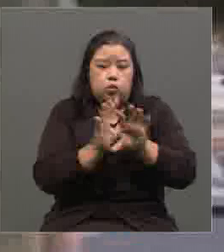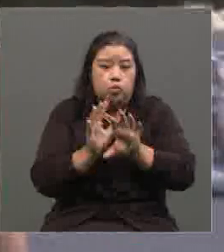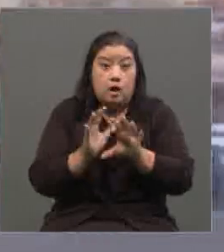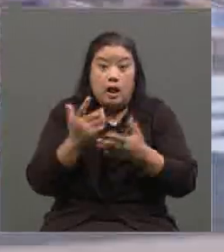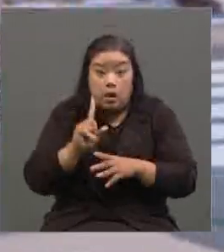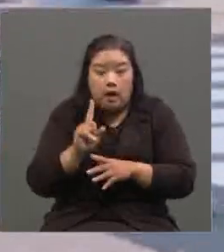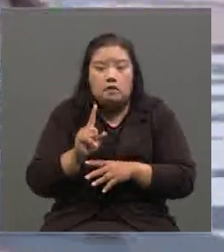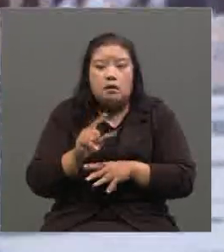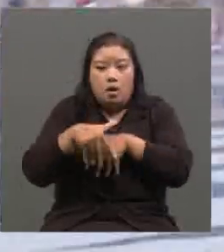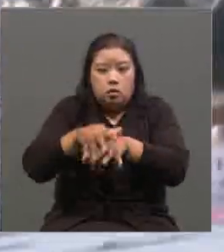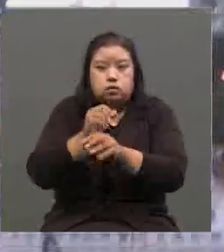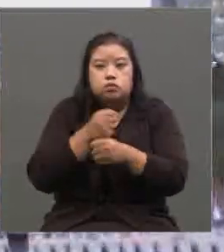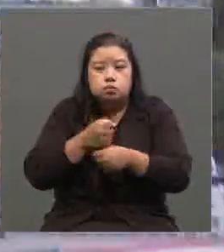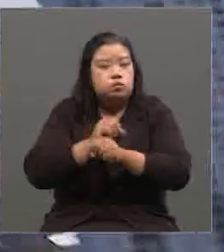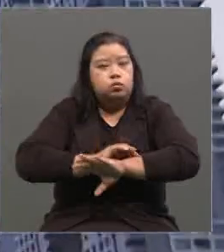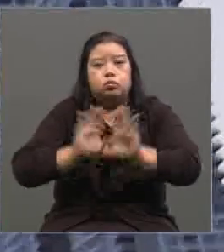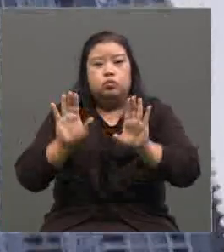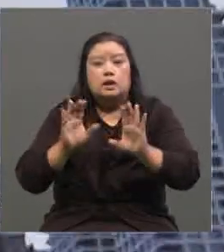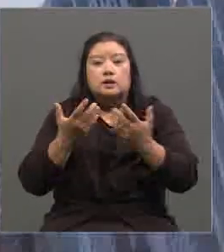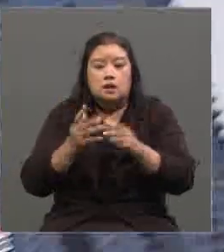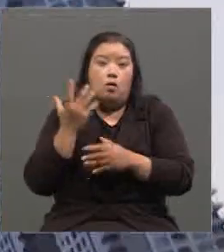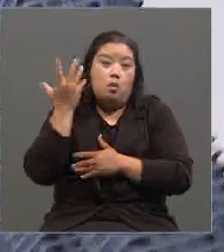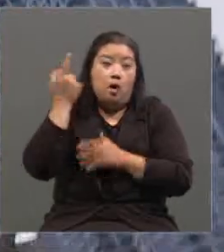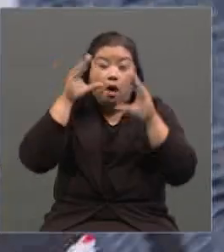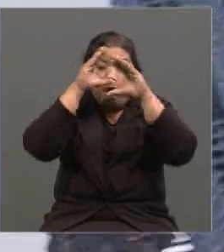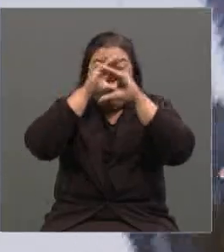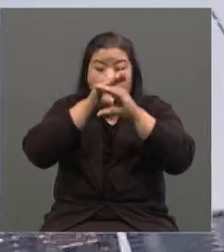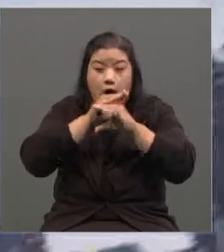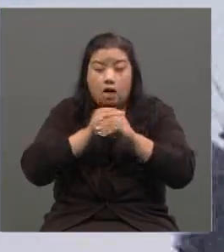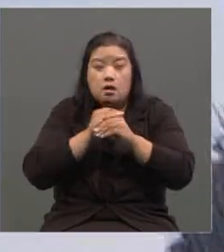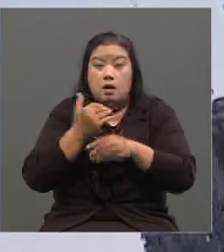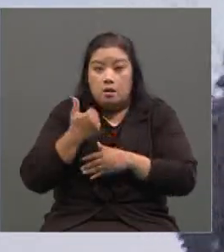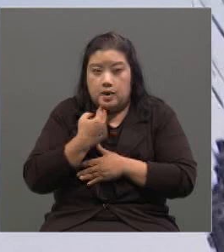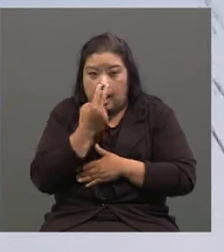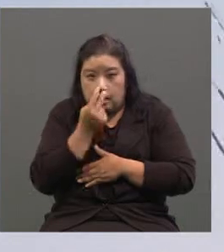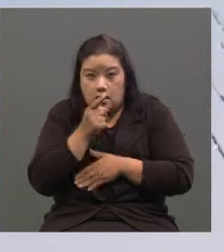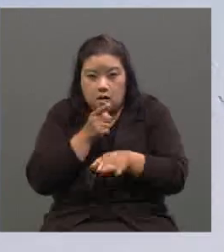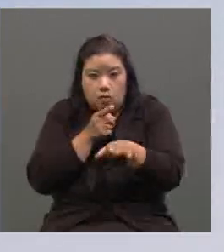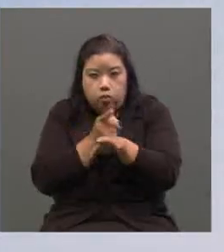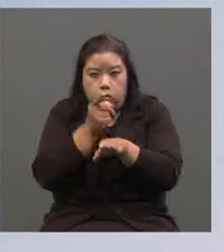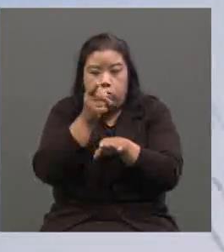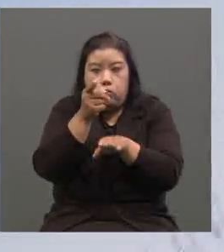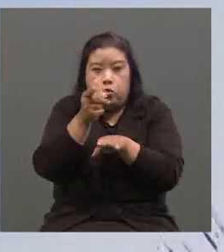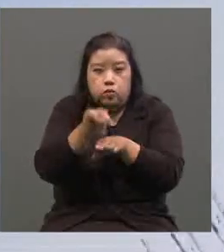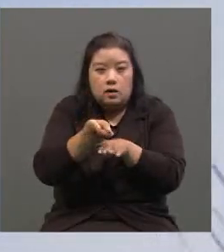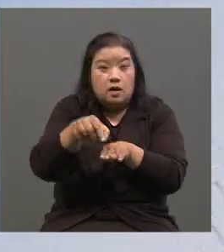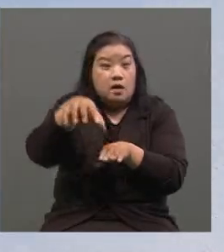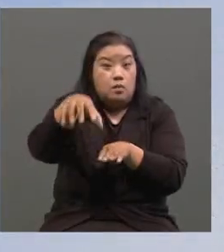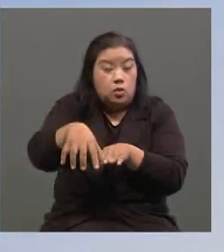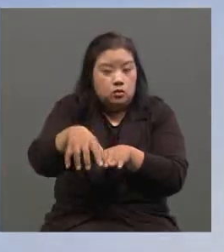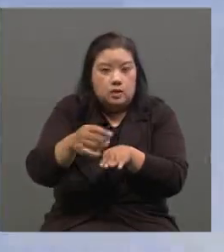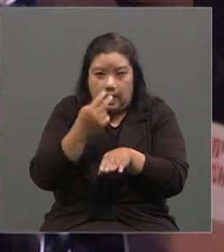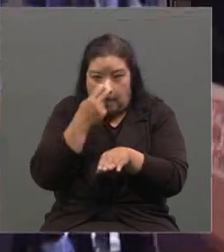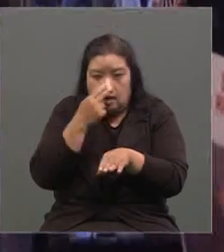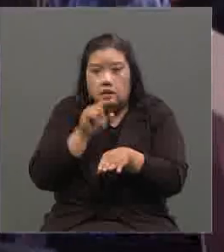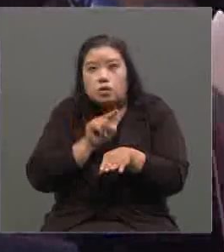ยุติการชุมนุมในที่สุดและเมื่อคืนที่ผ่านมานี้เองนะครับก็พบว่ามีจรวดนะที่ออกมาจากฉนวนกาซ่านะถูกยิงมา